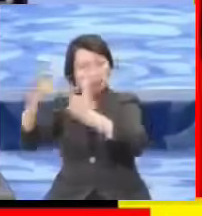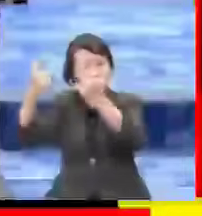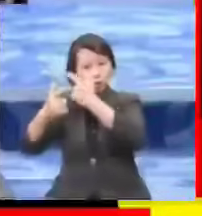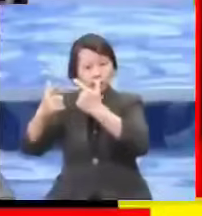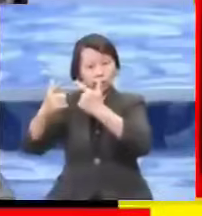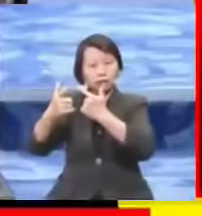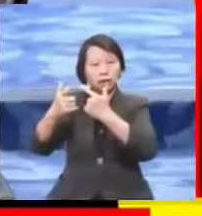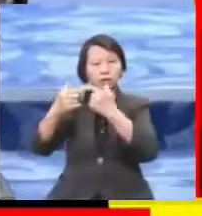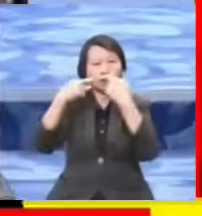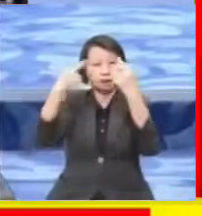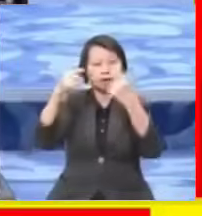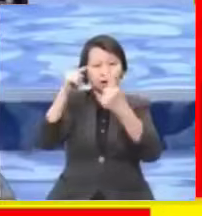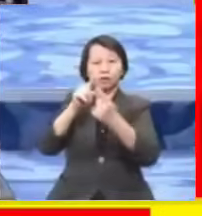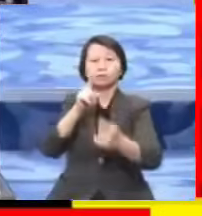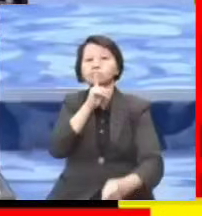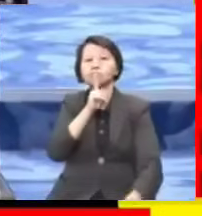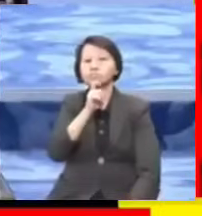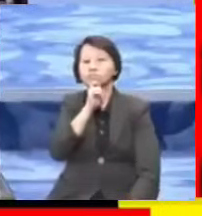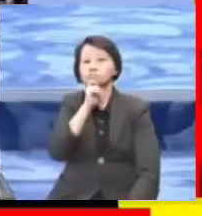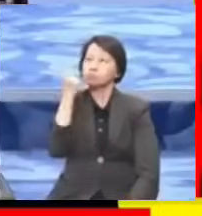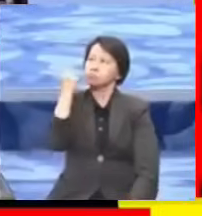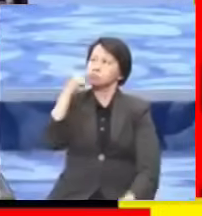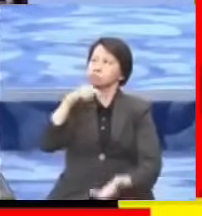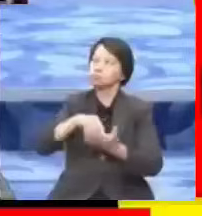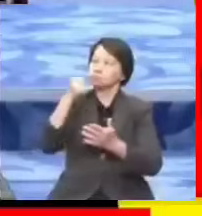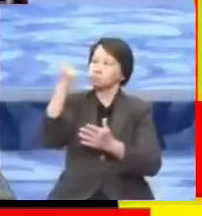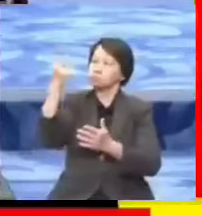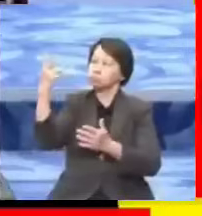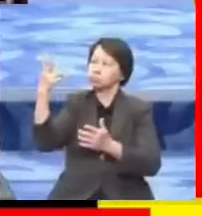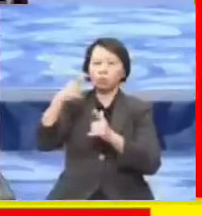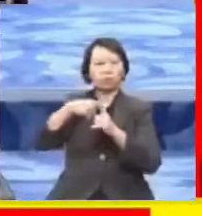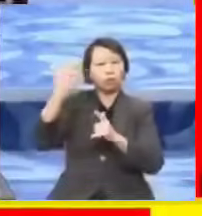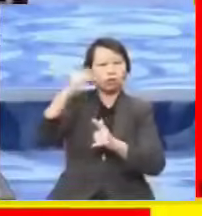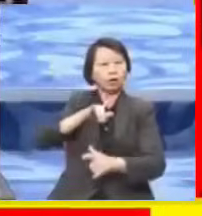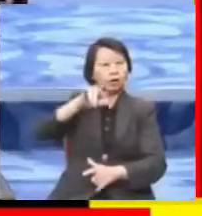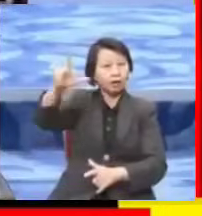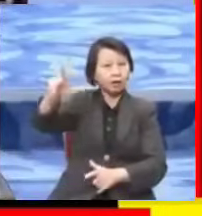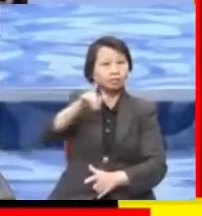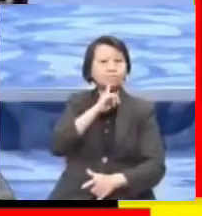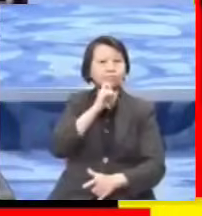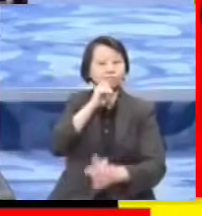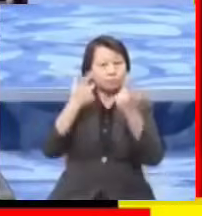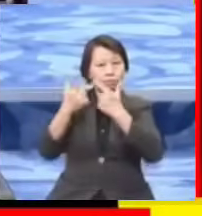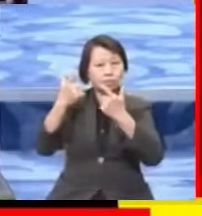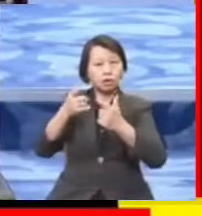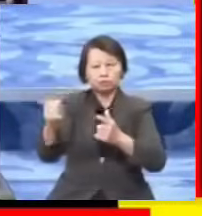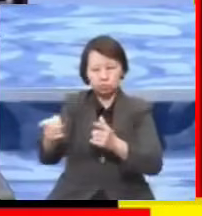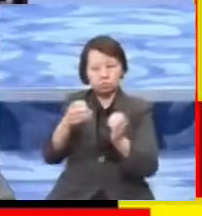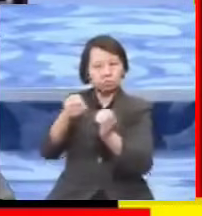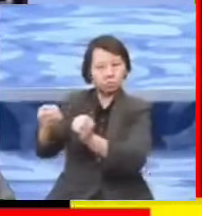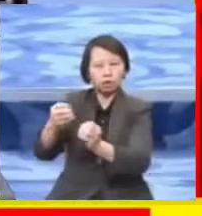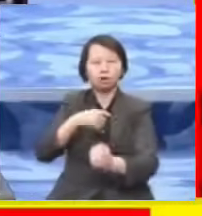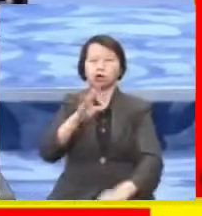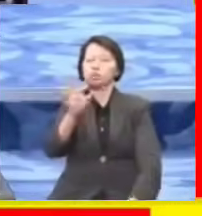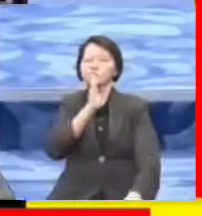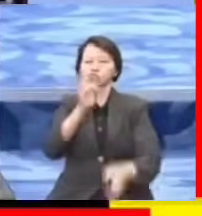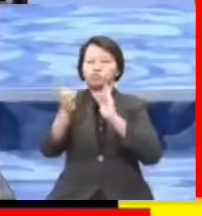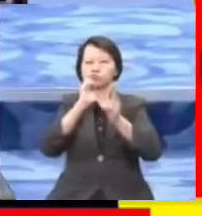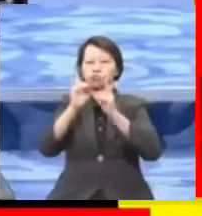ke Qatar baru-baru ini, beberapa bulan lalu, mereka anjur supaya saya hadir sebagai pengucap utama